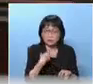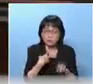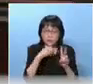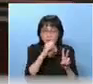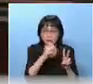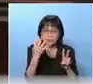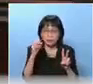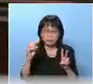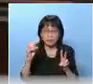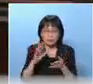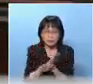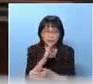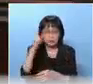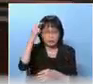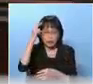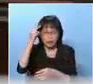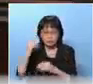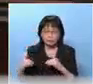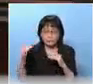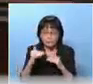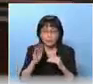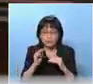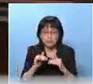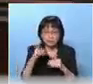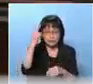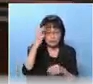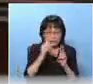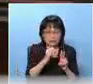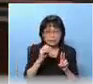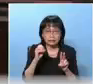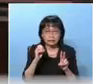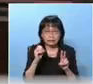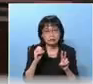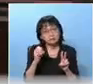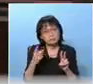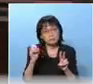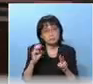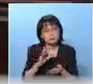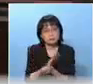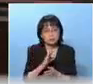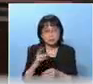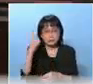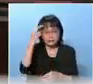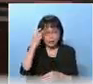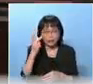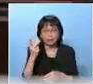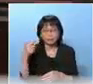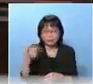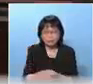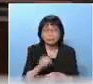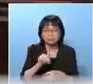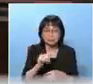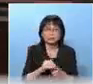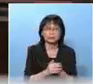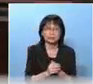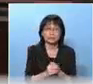2030年碳達峰、2060年碳中和。而為了實現雙碳的目標，國家一直都是大力